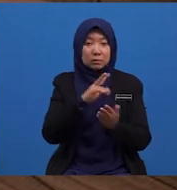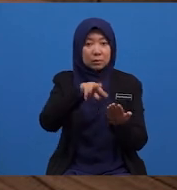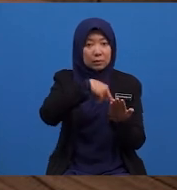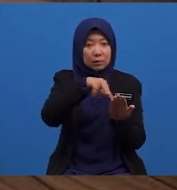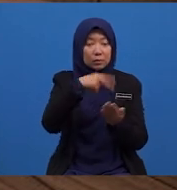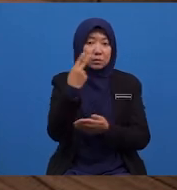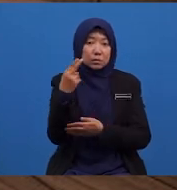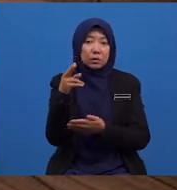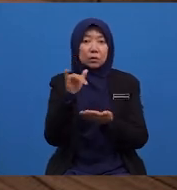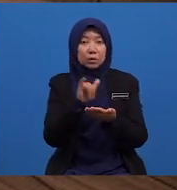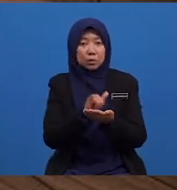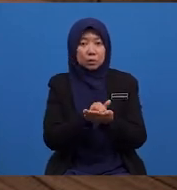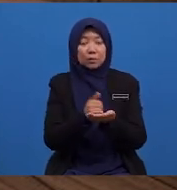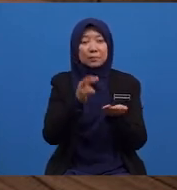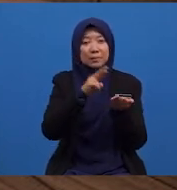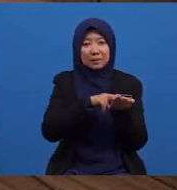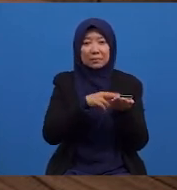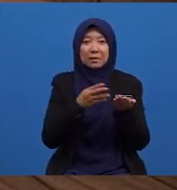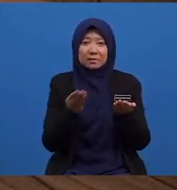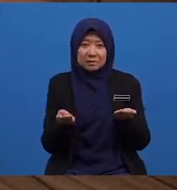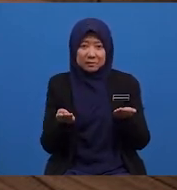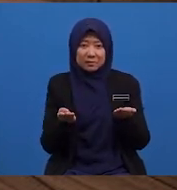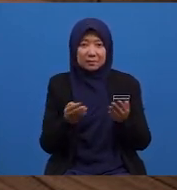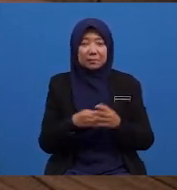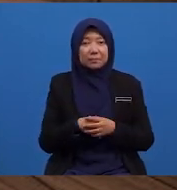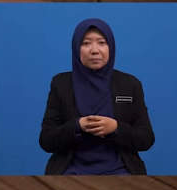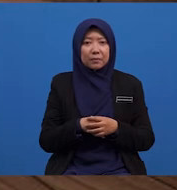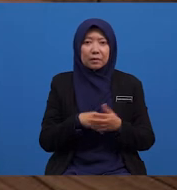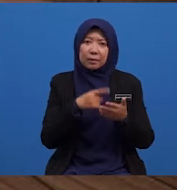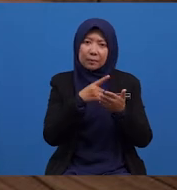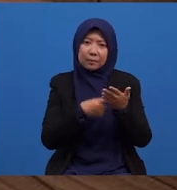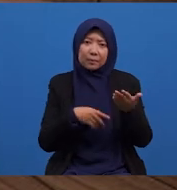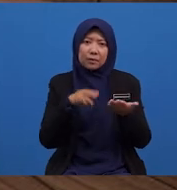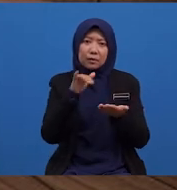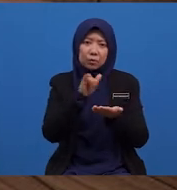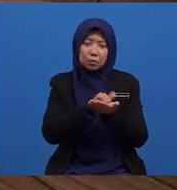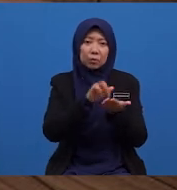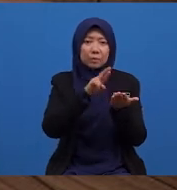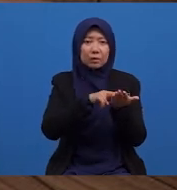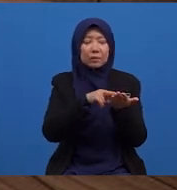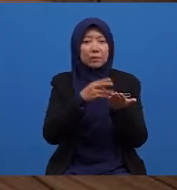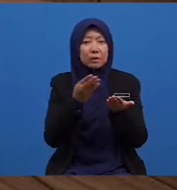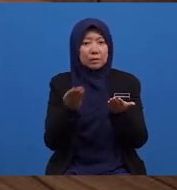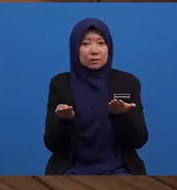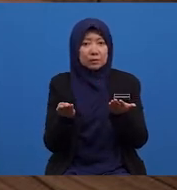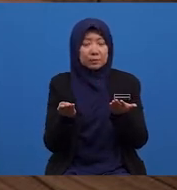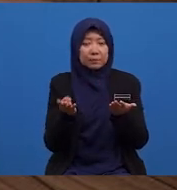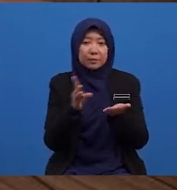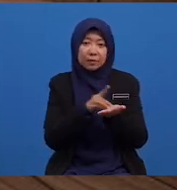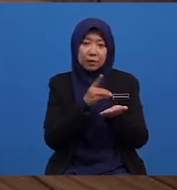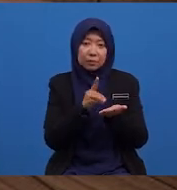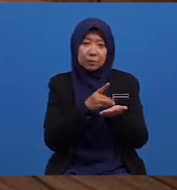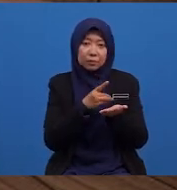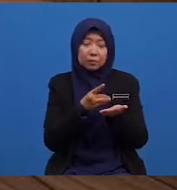itu merupakan peribahasa. Apakah itu peribahasa? Menurut Kamus Dewan